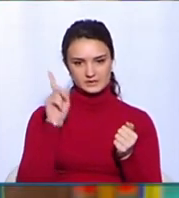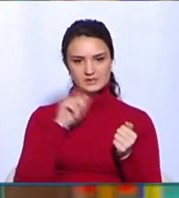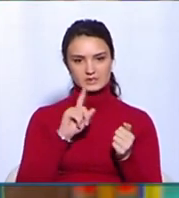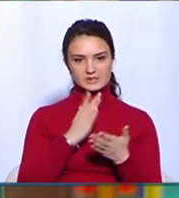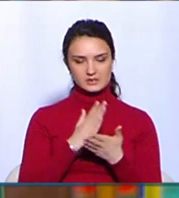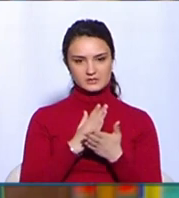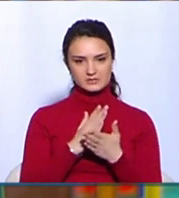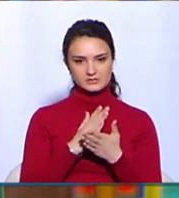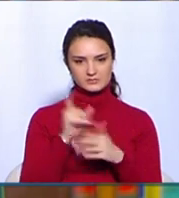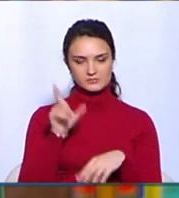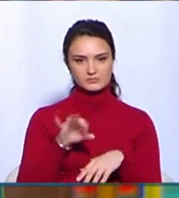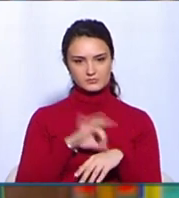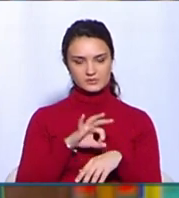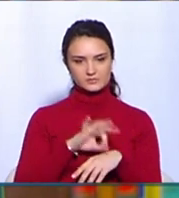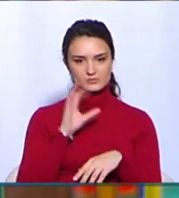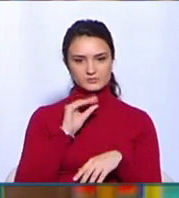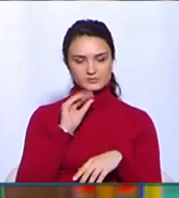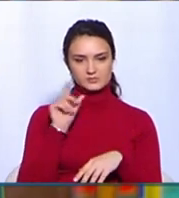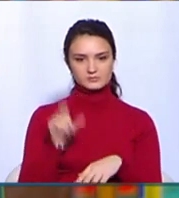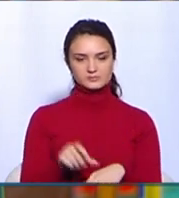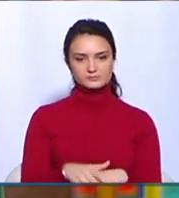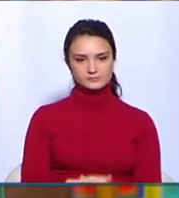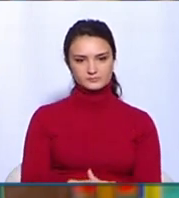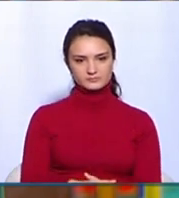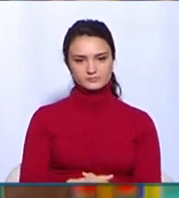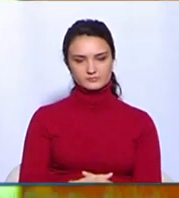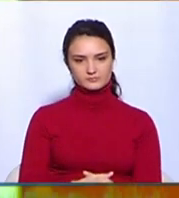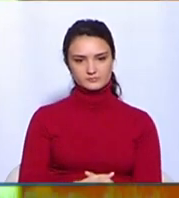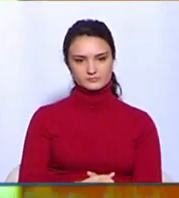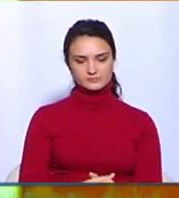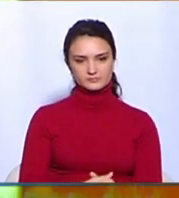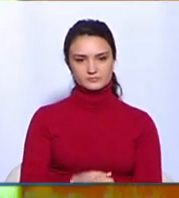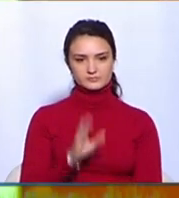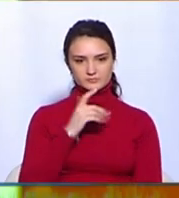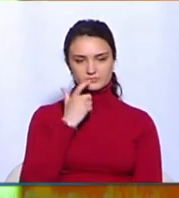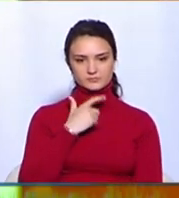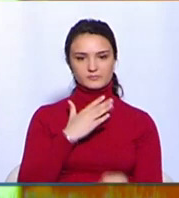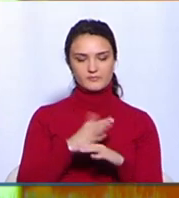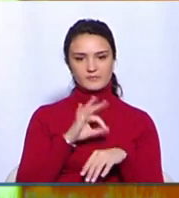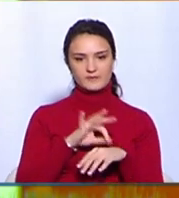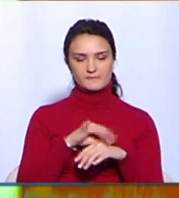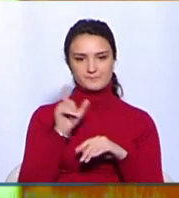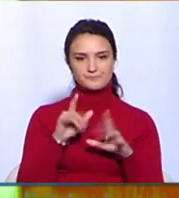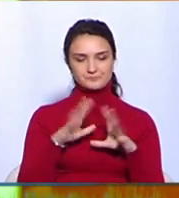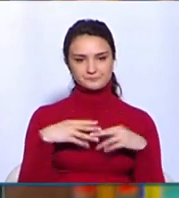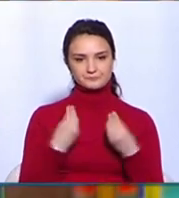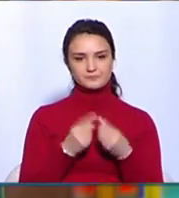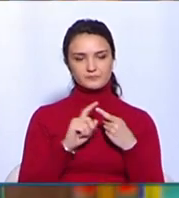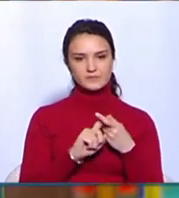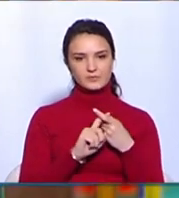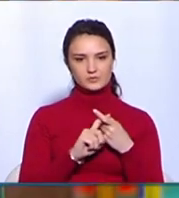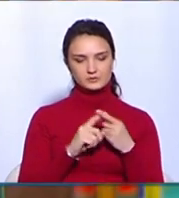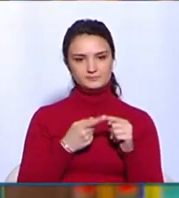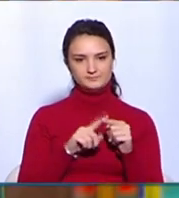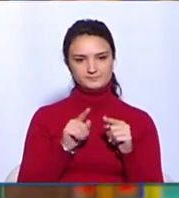რა შეასაქმე, ხა მოავადე პირი, როდესაც ხო სწორად გავიგე, რომ ქალბატონი არის ავადა, ოჯახის დამოკიდებულება